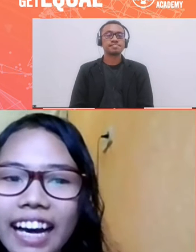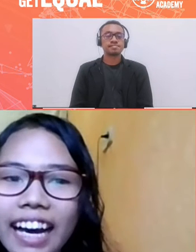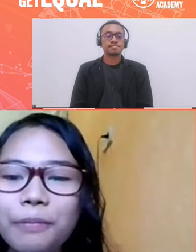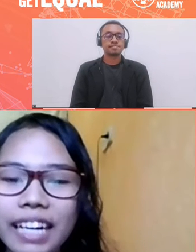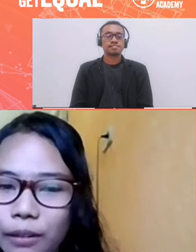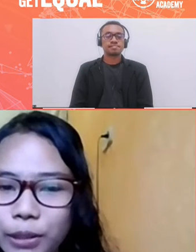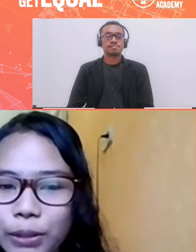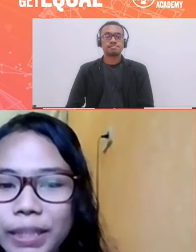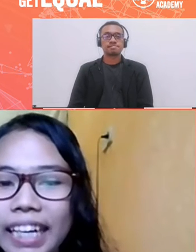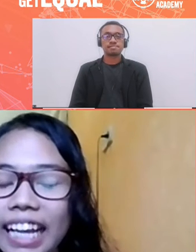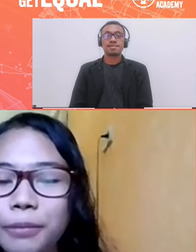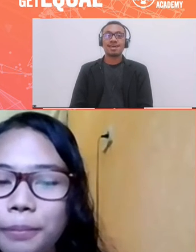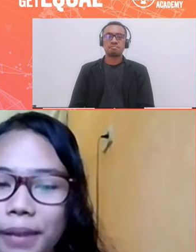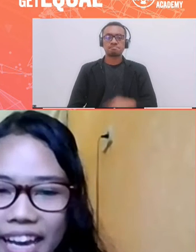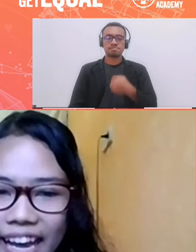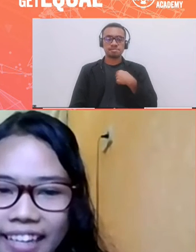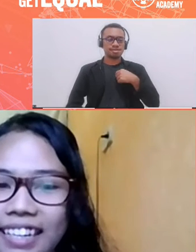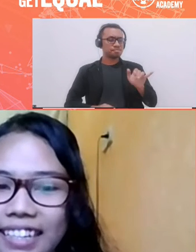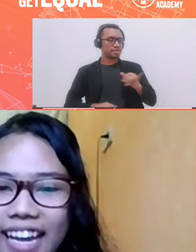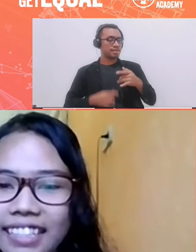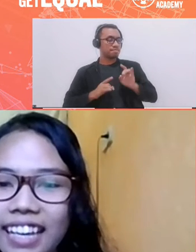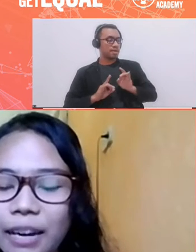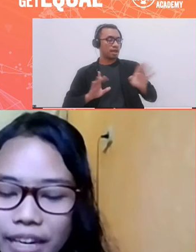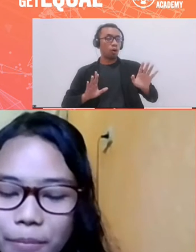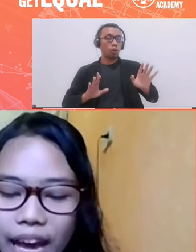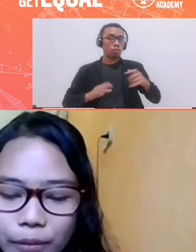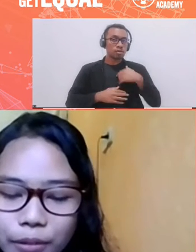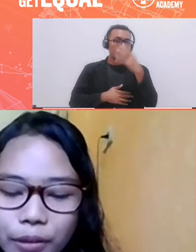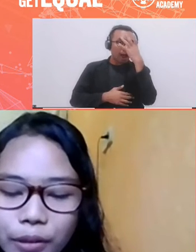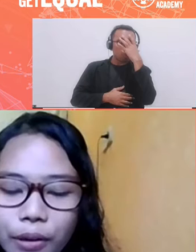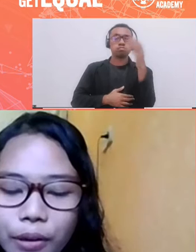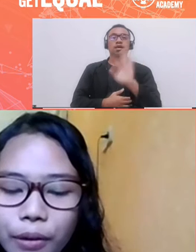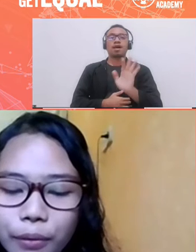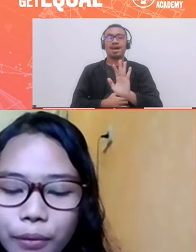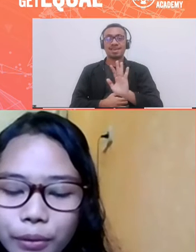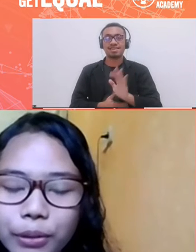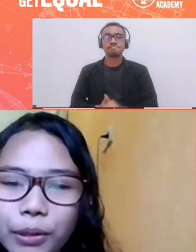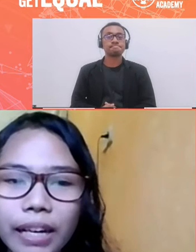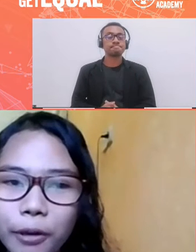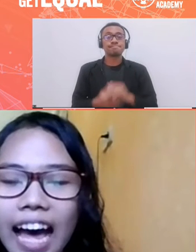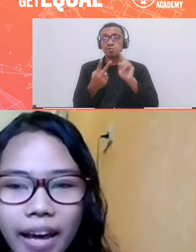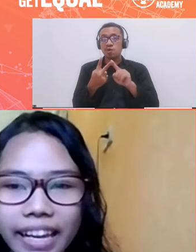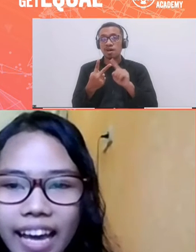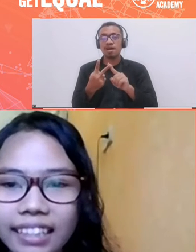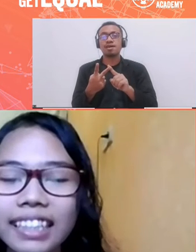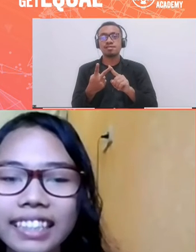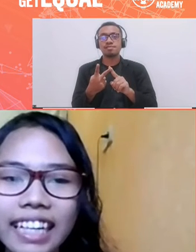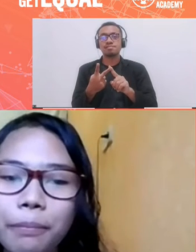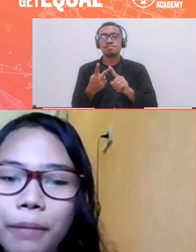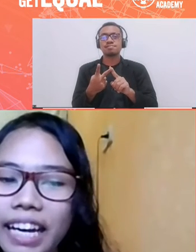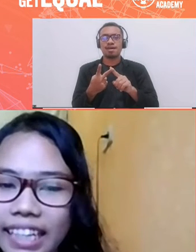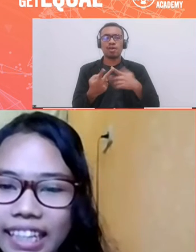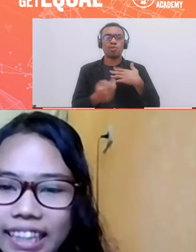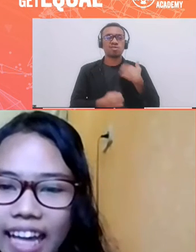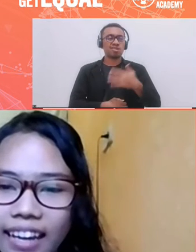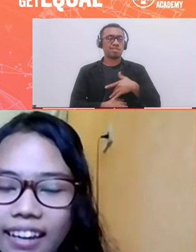malu untuk terlihat berbeda, dan jangan pernah malu untuk melaporkan apa yang terjadi kepada diri